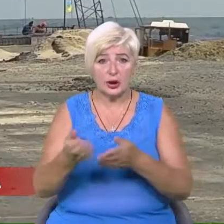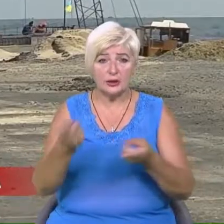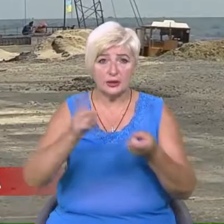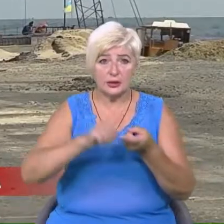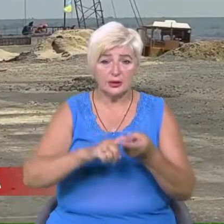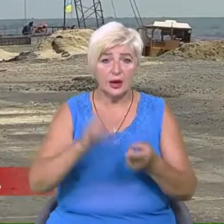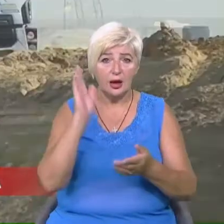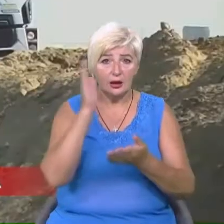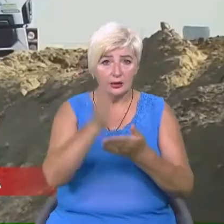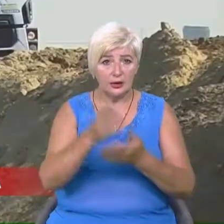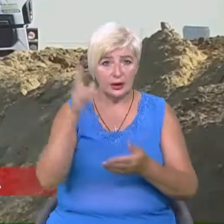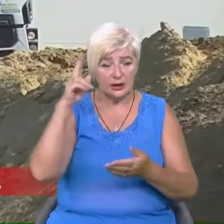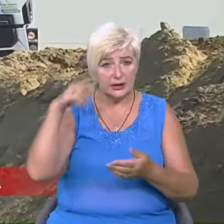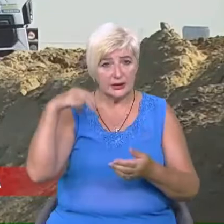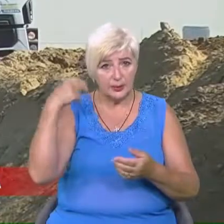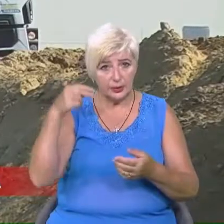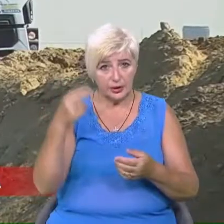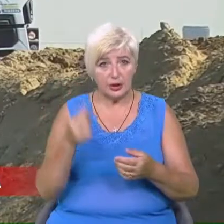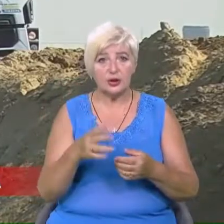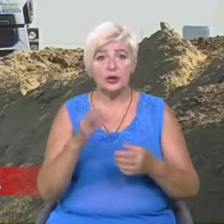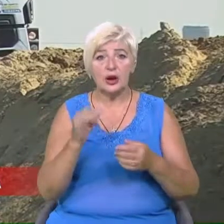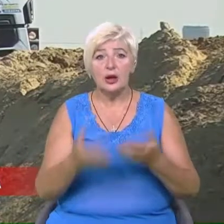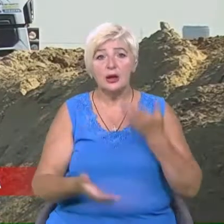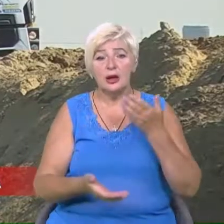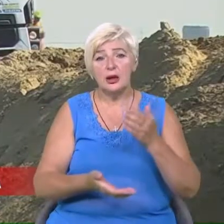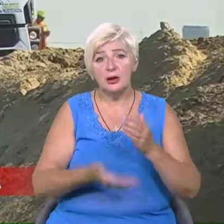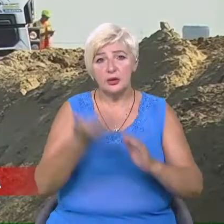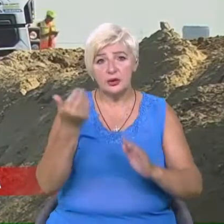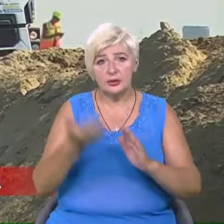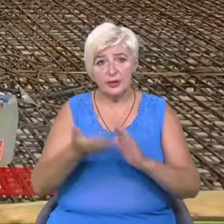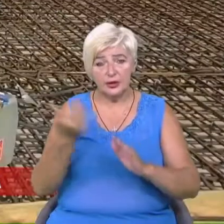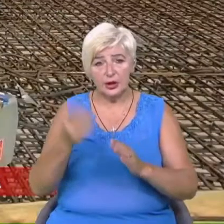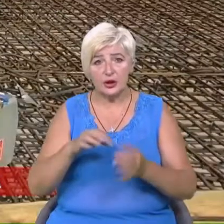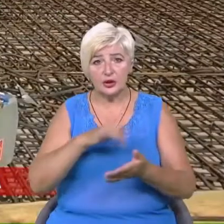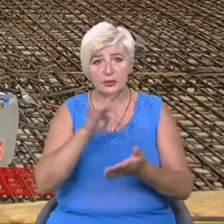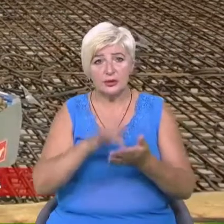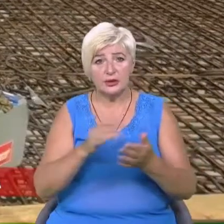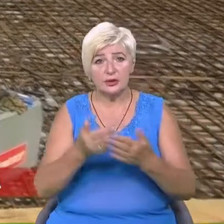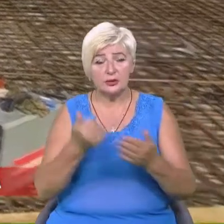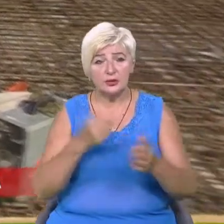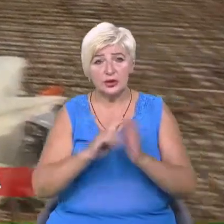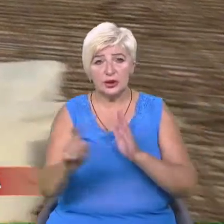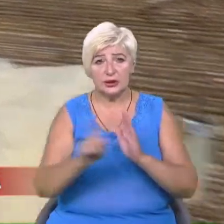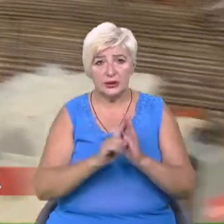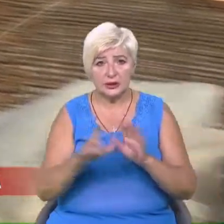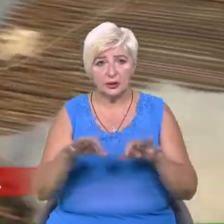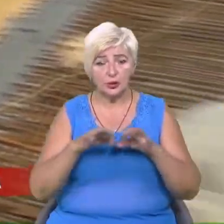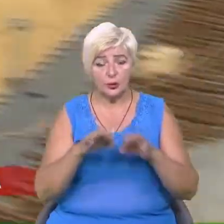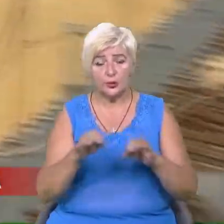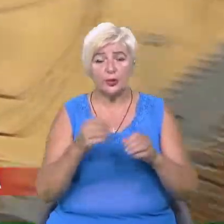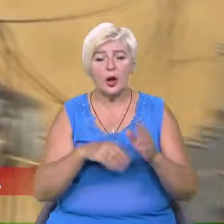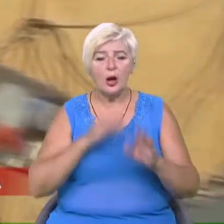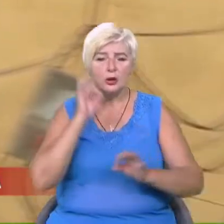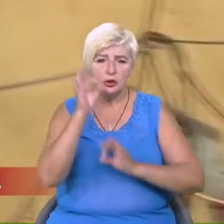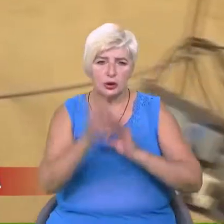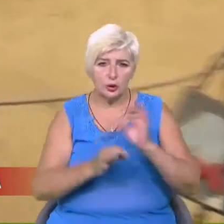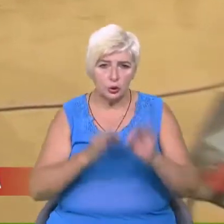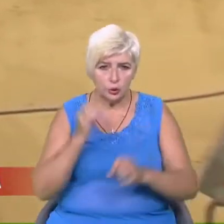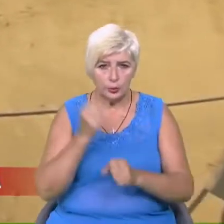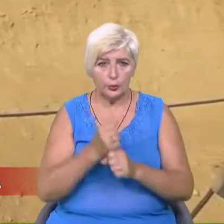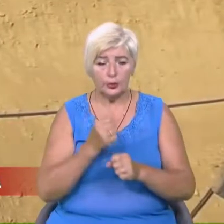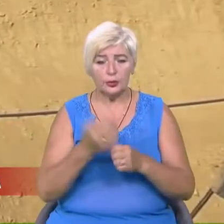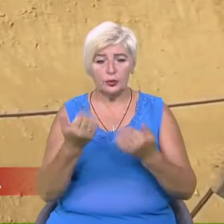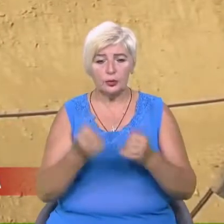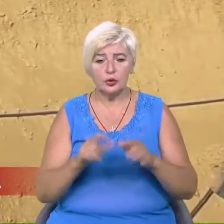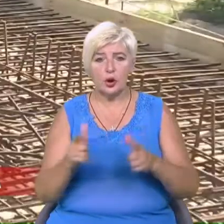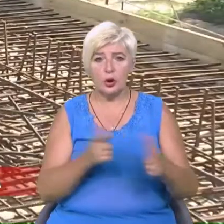із Південним мостом та розвантажить місто від транзитного транспорту. Над об'єктом працюють цілодобово. Вже готові з'їзди з